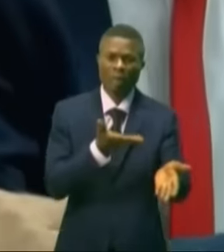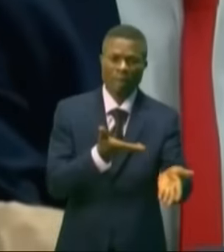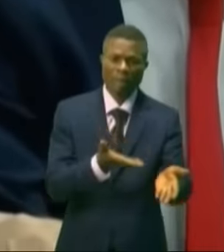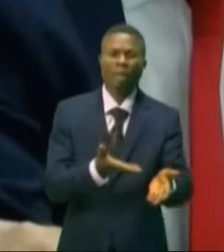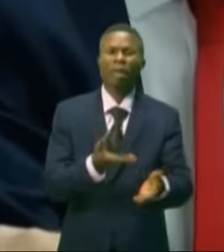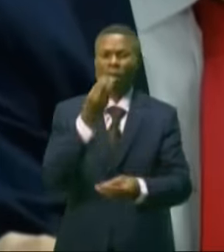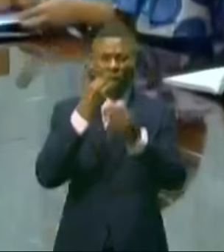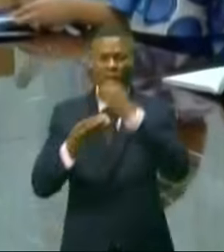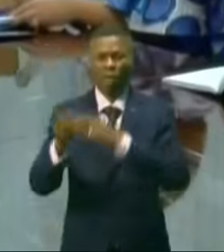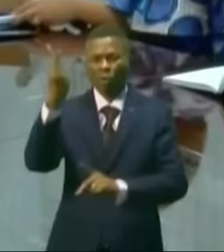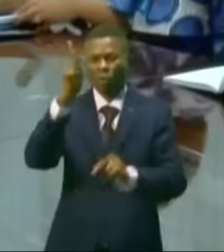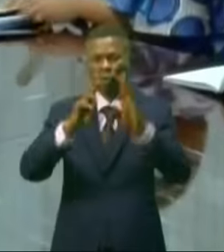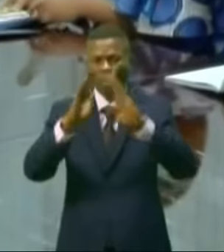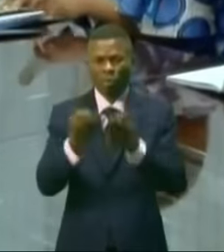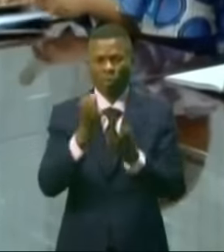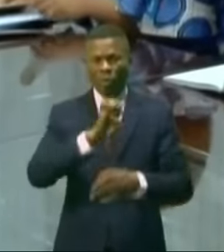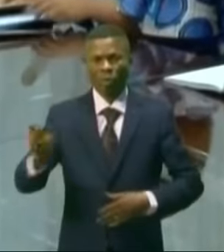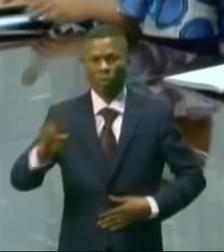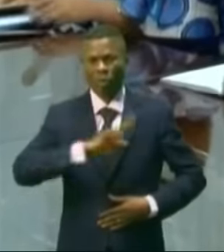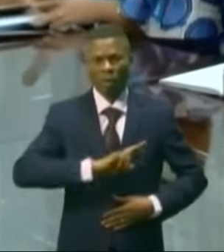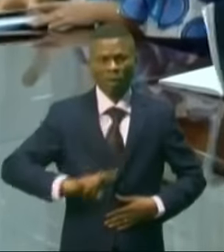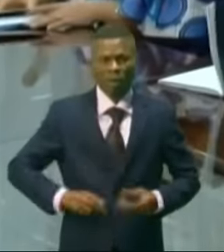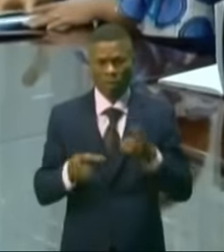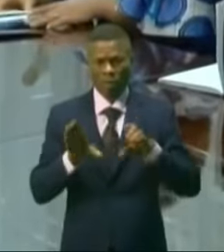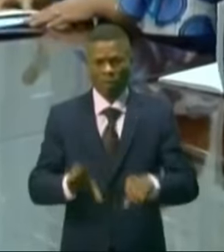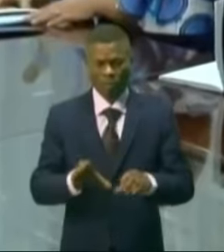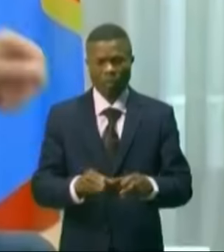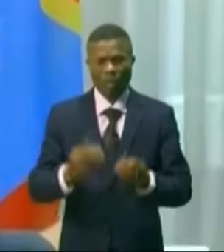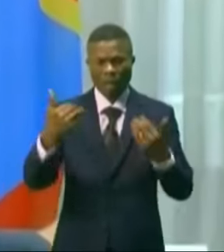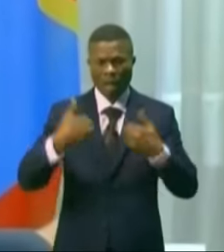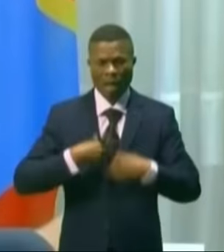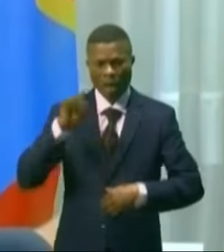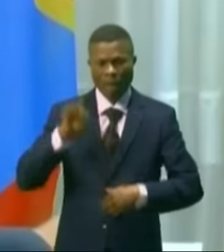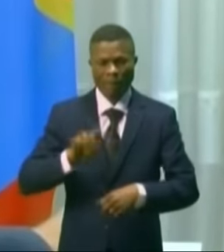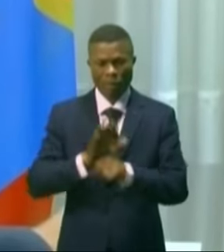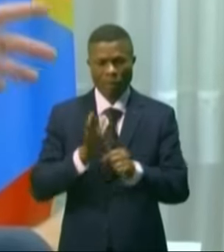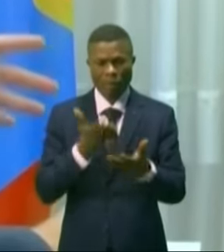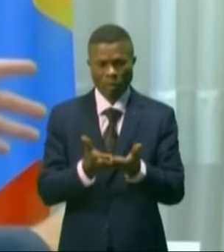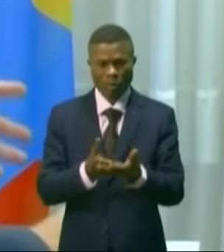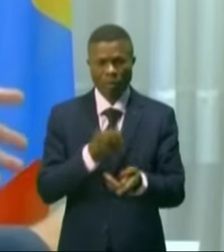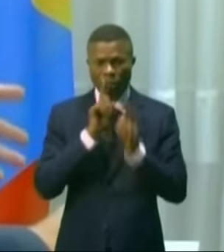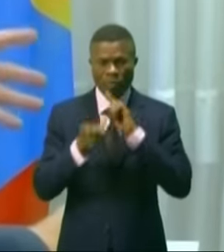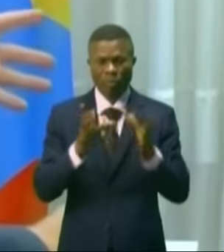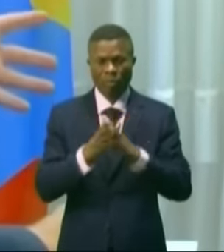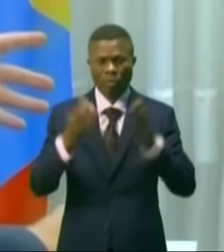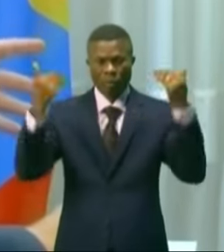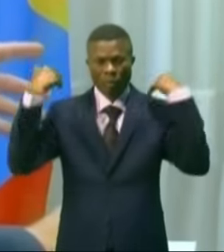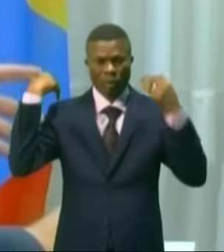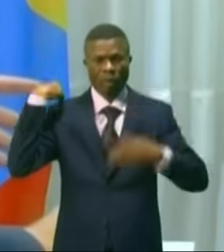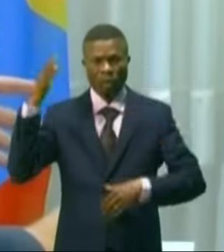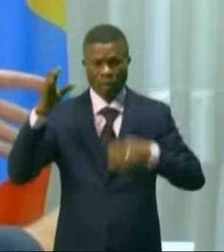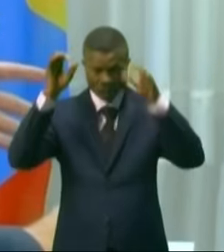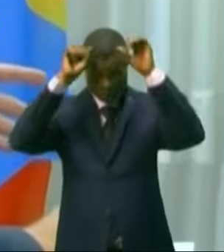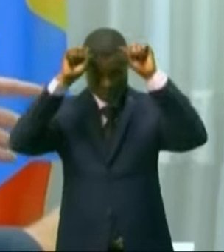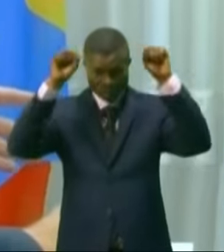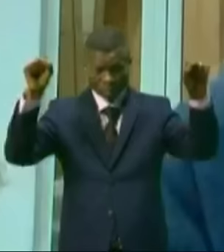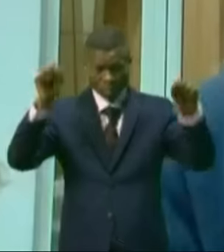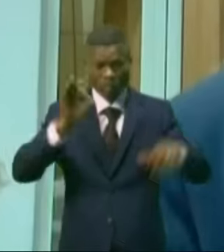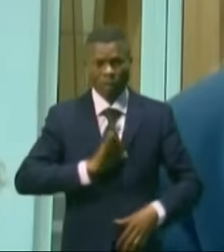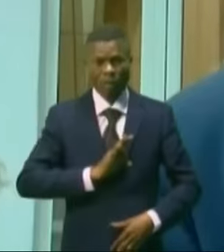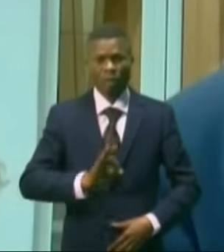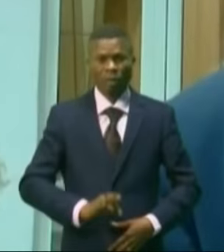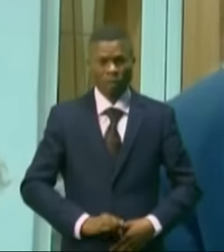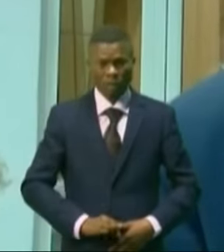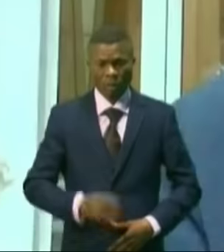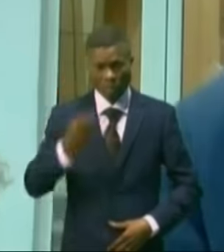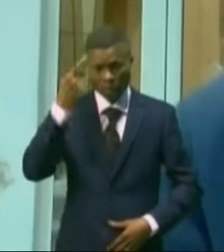aux populations de l'est de la RDC qui en ont besoin. Et nous avons échangé avec le chef de l'État, le président Tshisekedi,